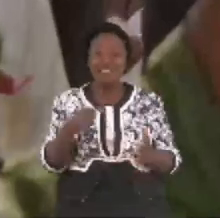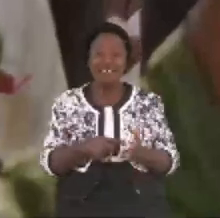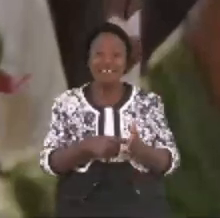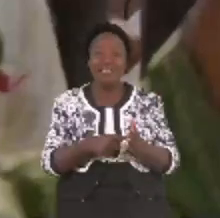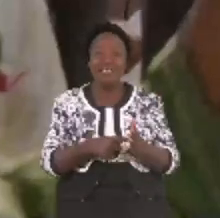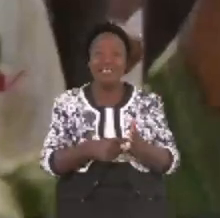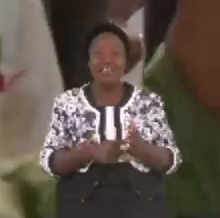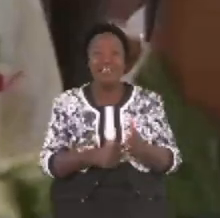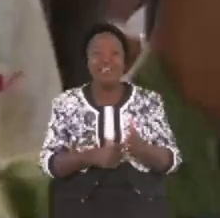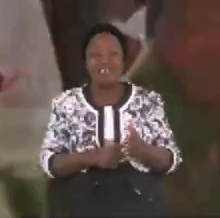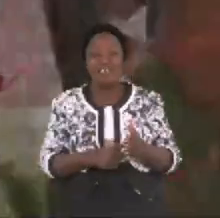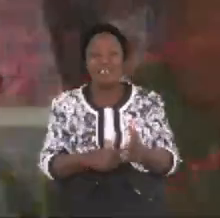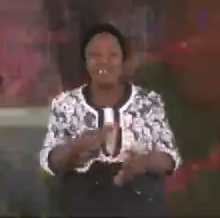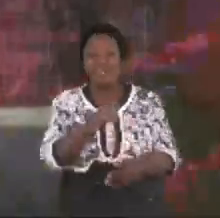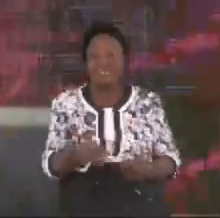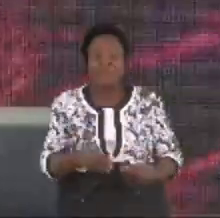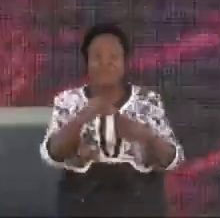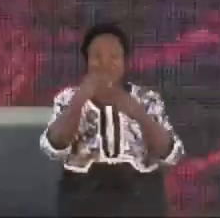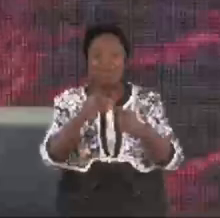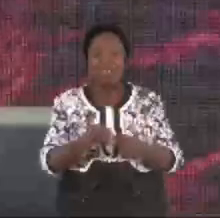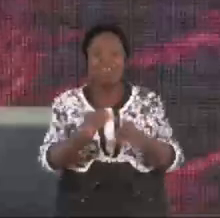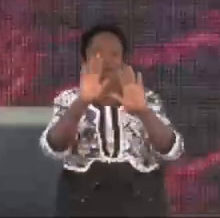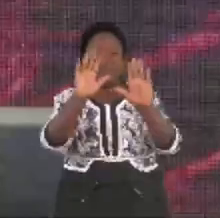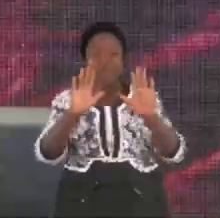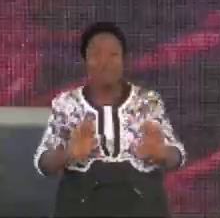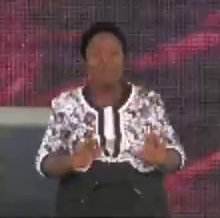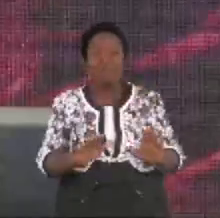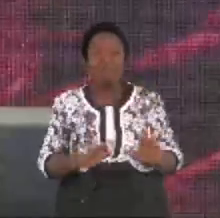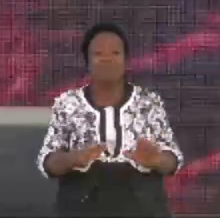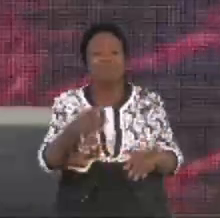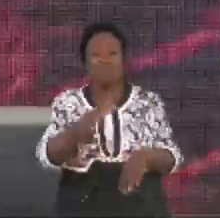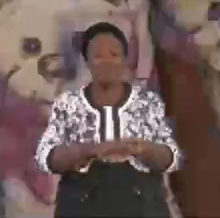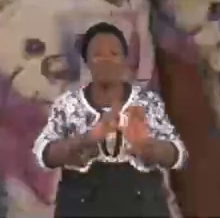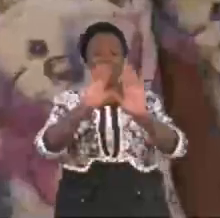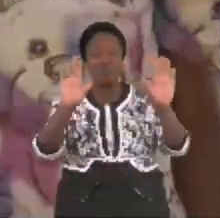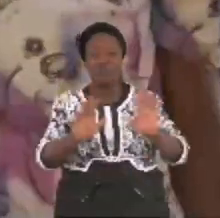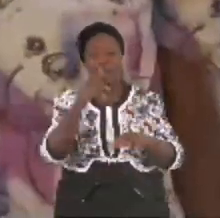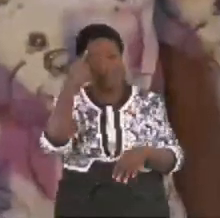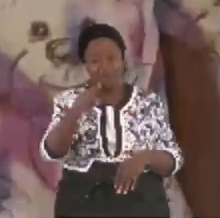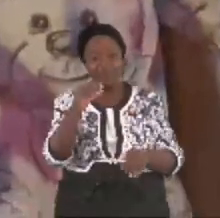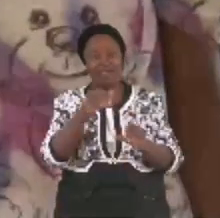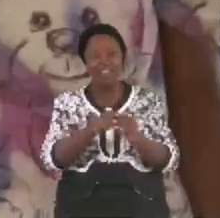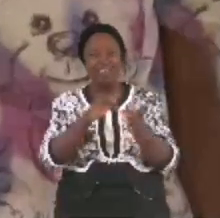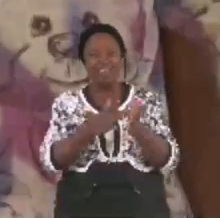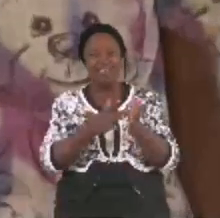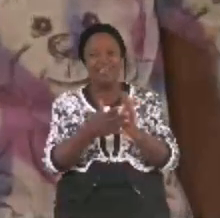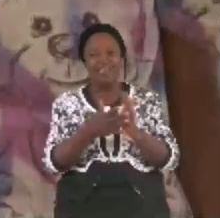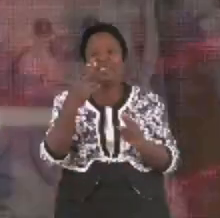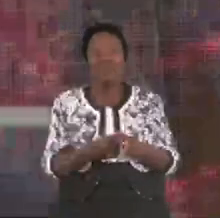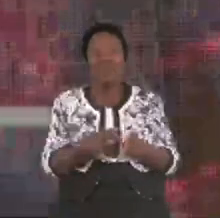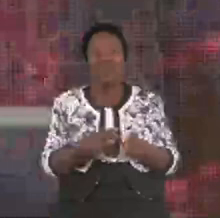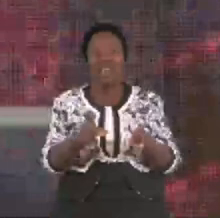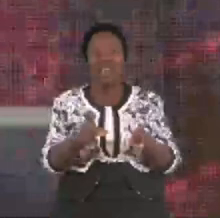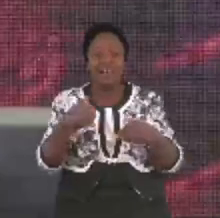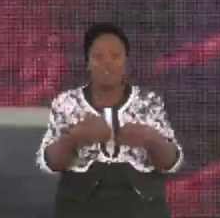Et que ce jour soit un dimanche de miracle de délivrance pour toi au nom de Jésus.